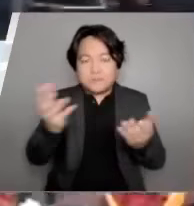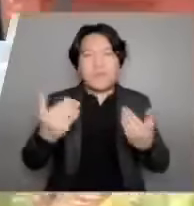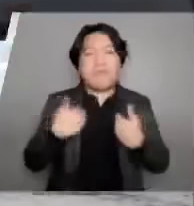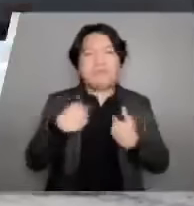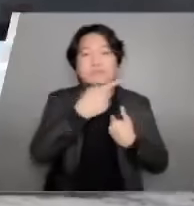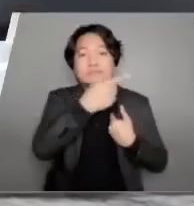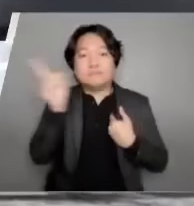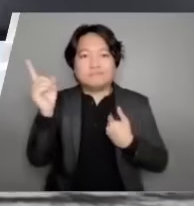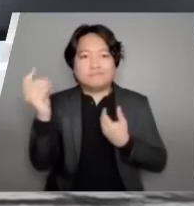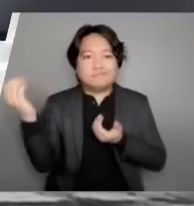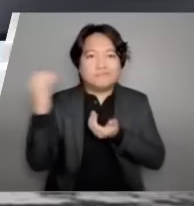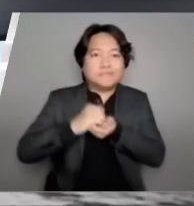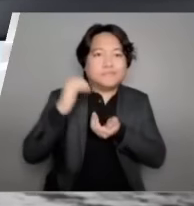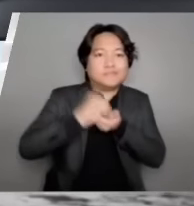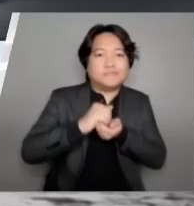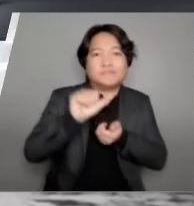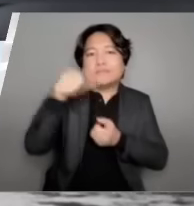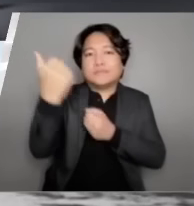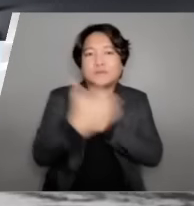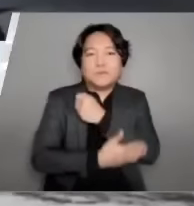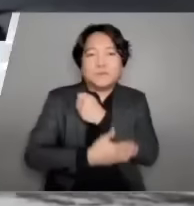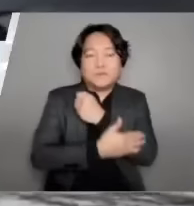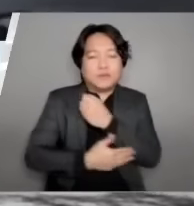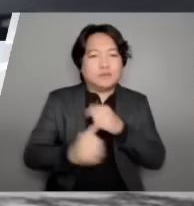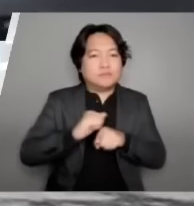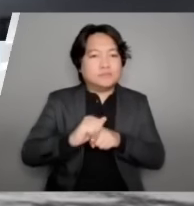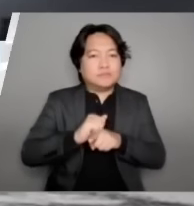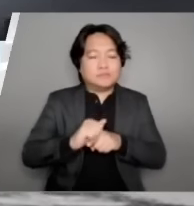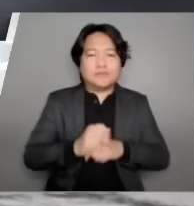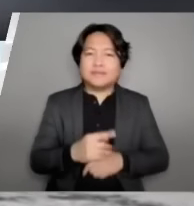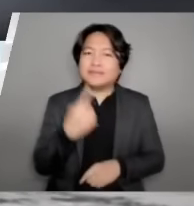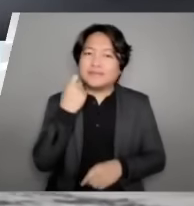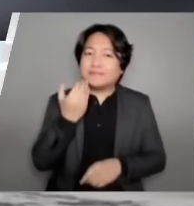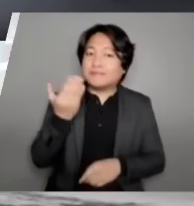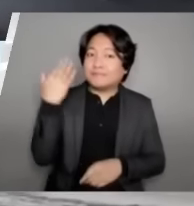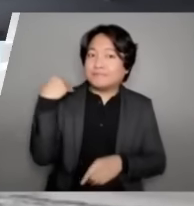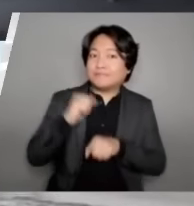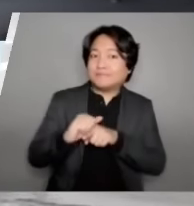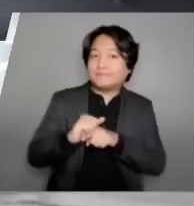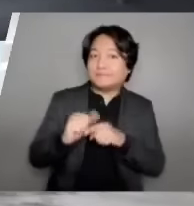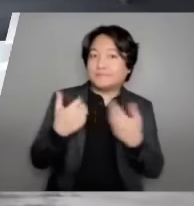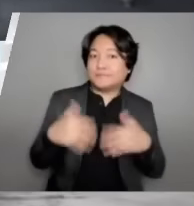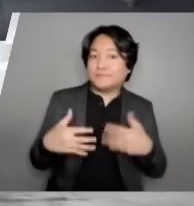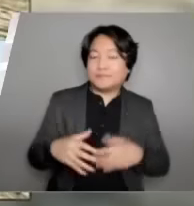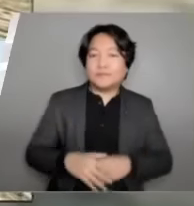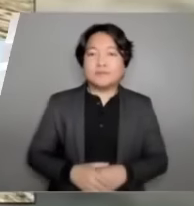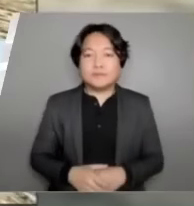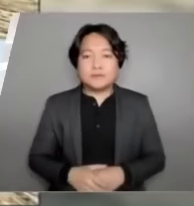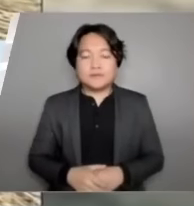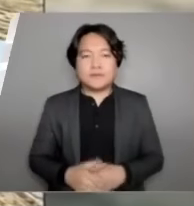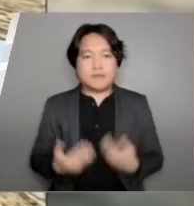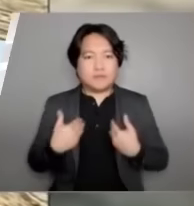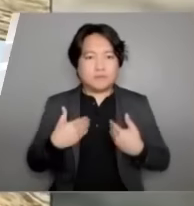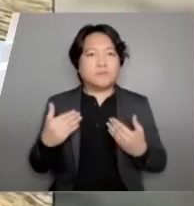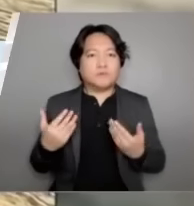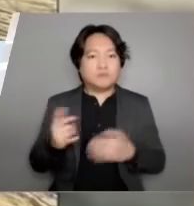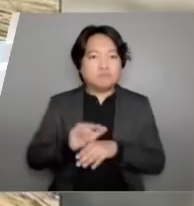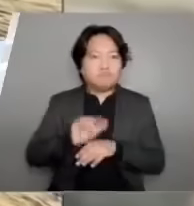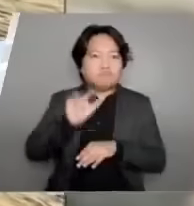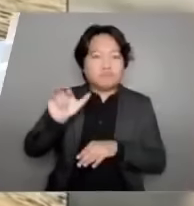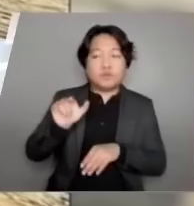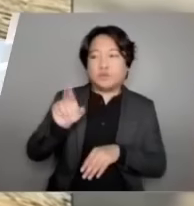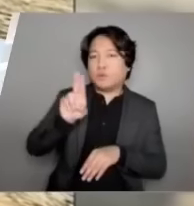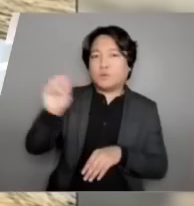exercises. Sa katatapos ng salaknib military exercise, diniploy sa unang pagkakataon ang mid-range capability launcher ng US Army. Ito ang